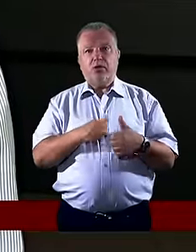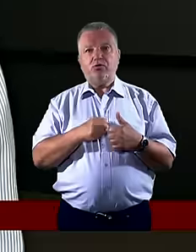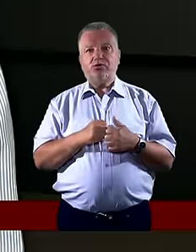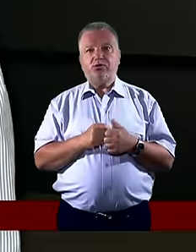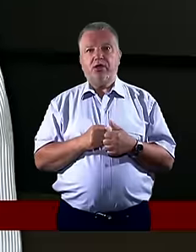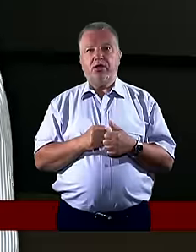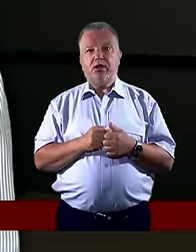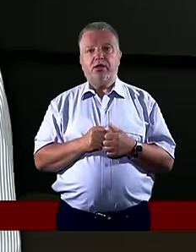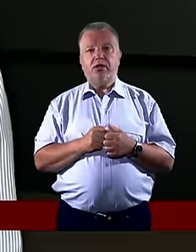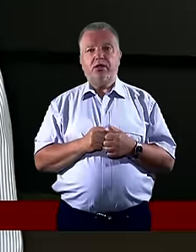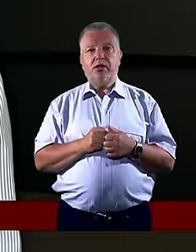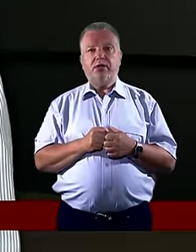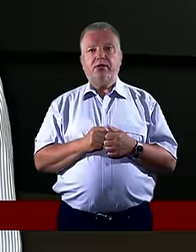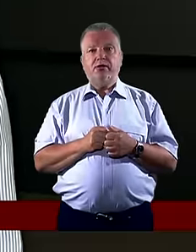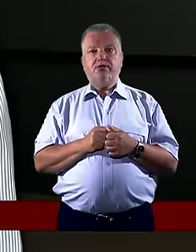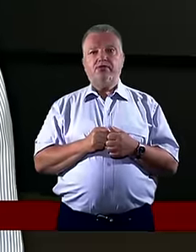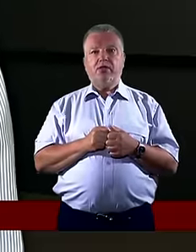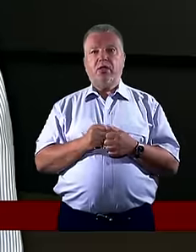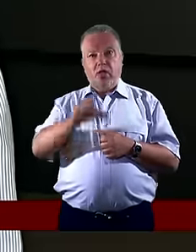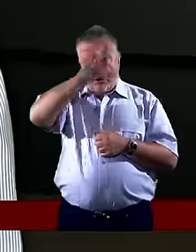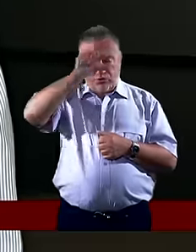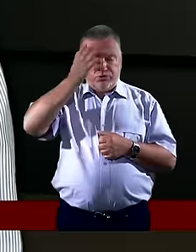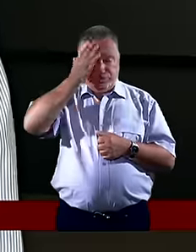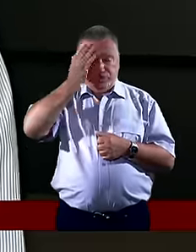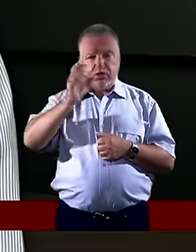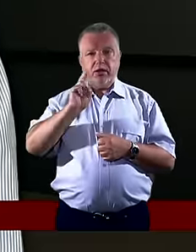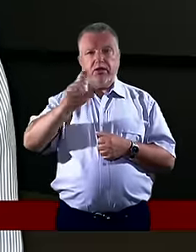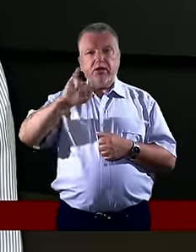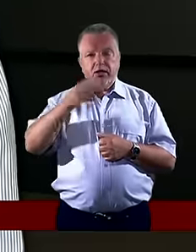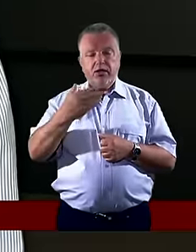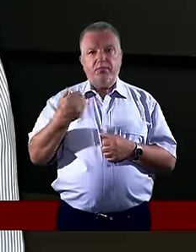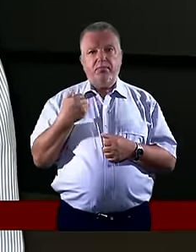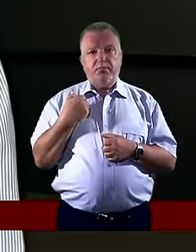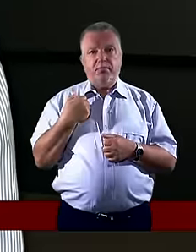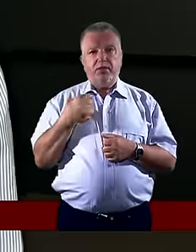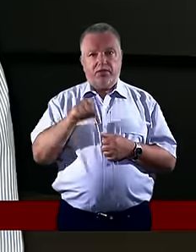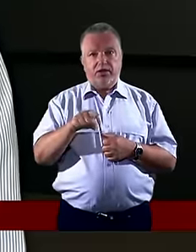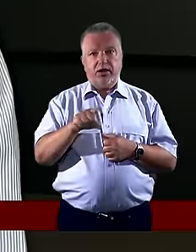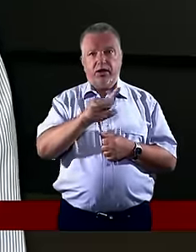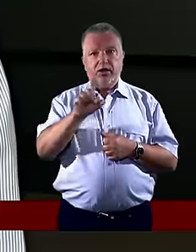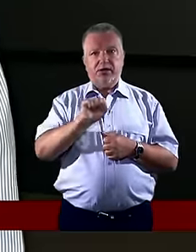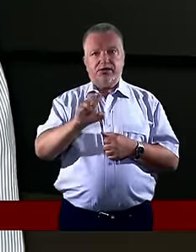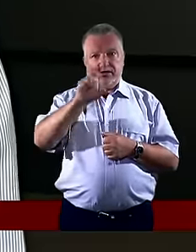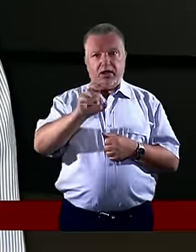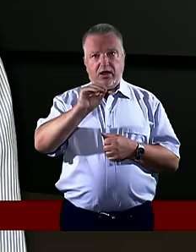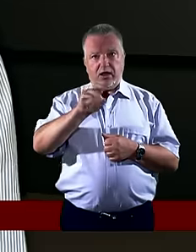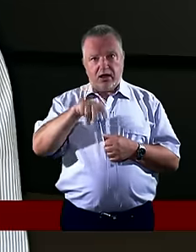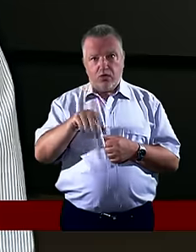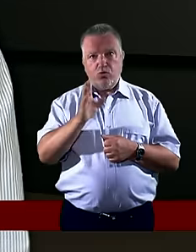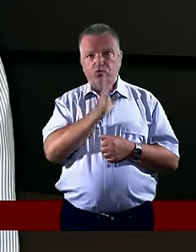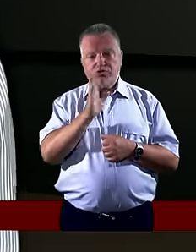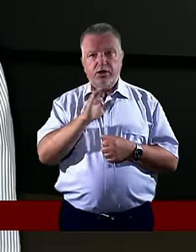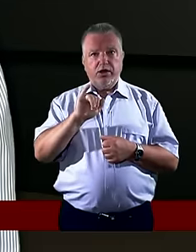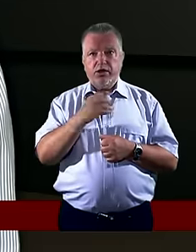tłum ludzi, nawet wiedząc, kim jest Zacheusz, bo przecież na pewno nie był osobą lubianą, może nawet tak się ustawiali, że biedak